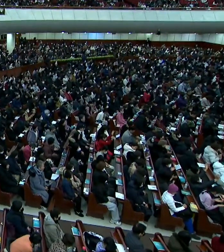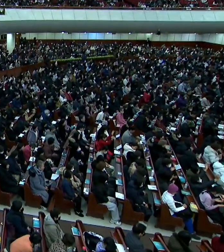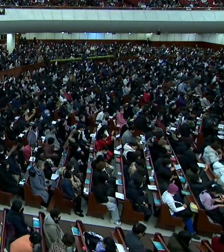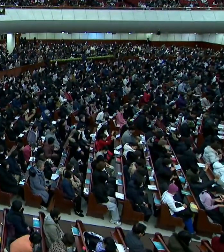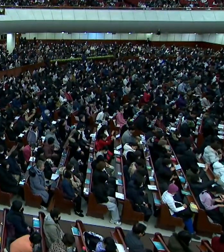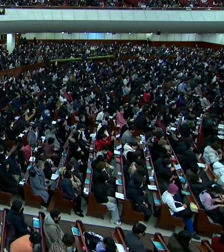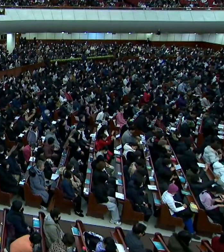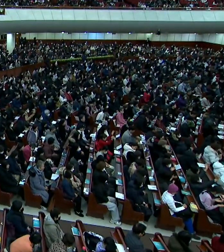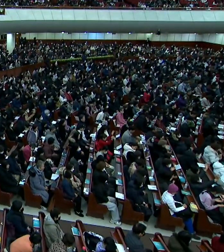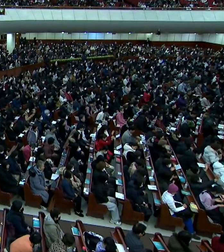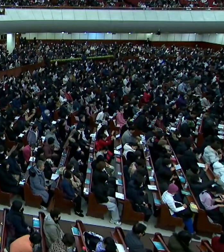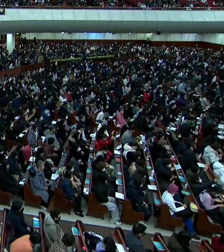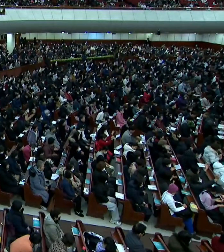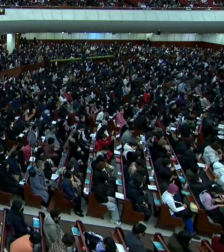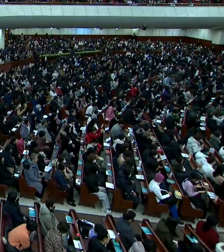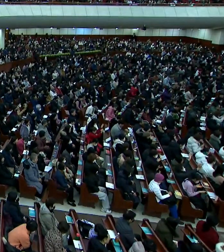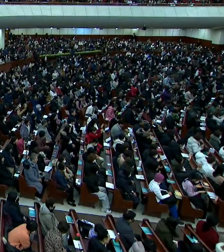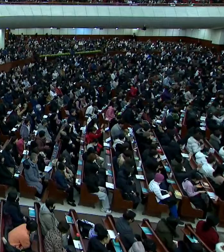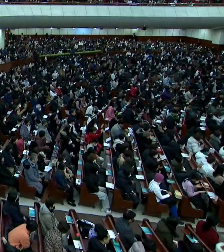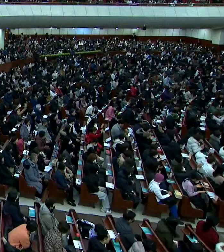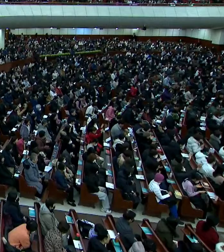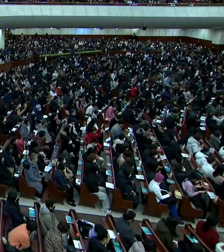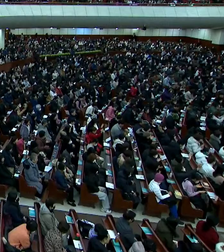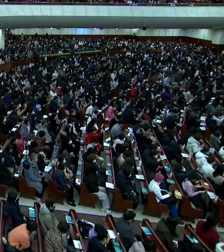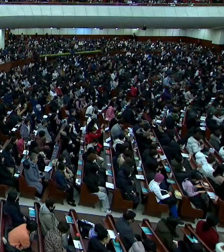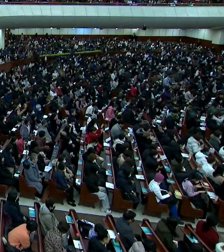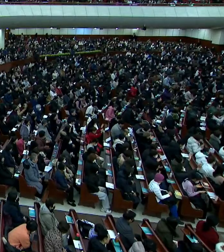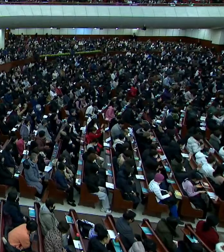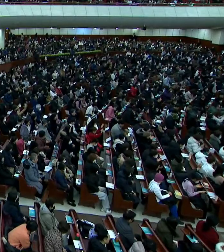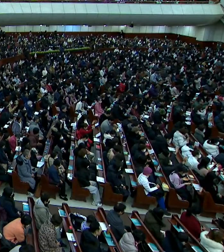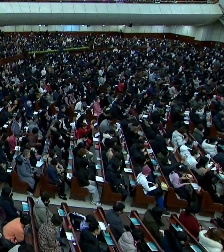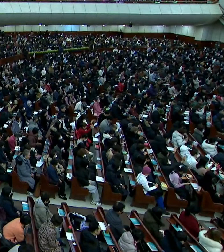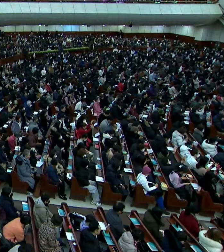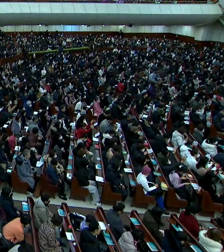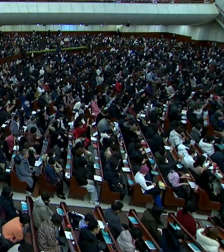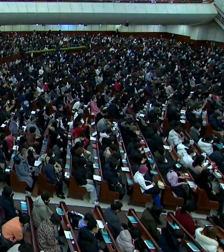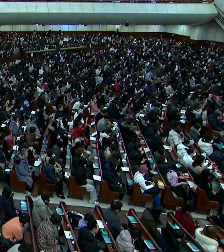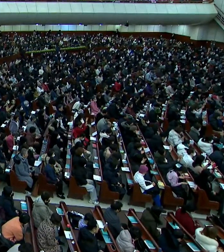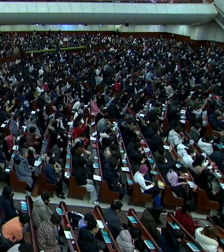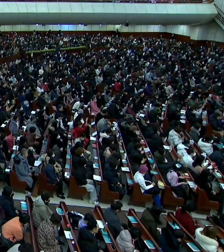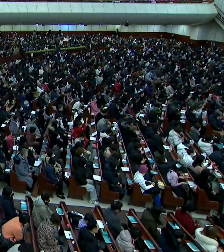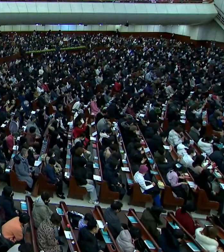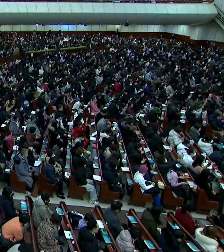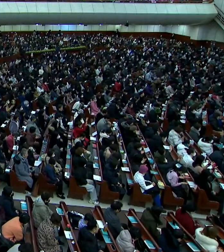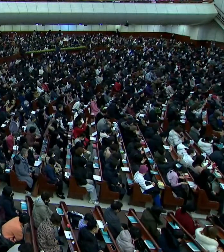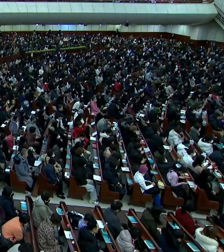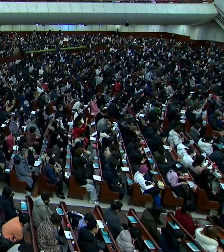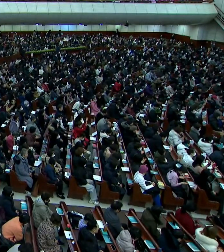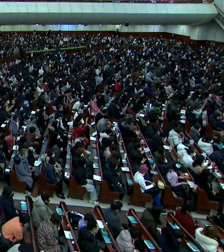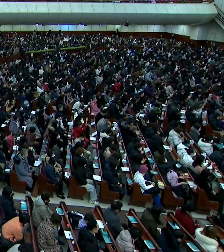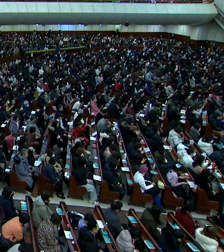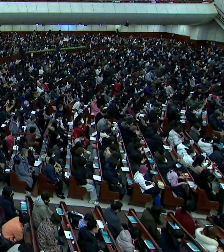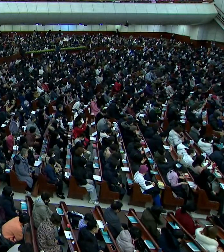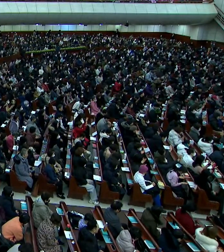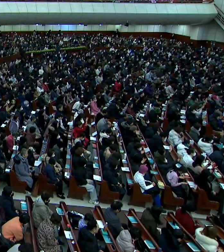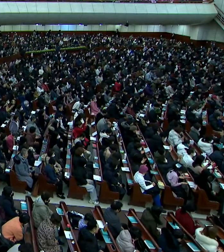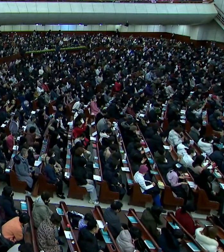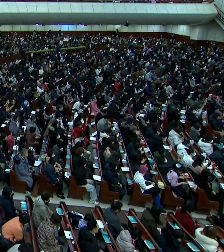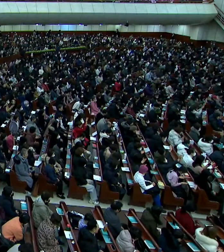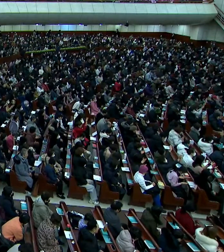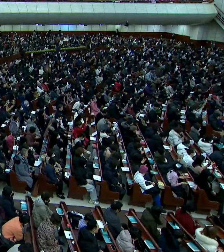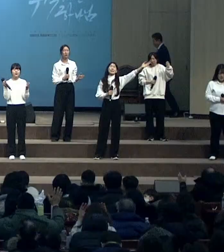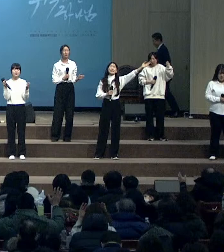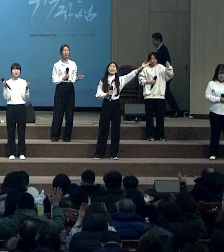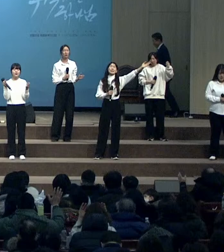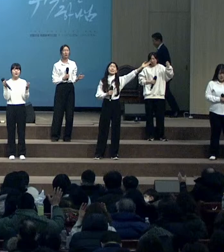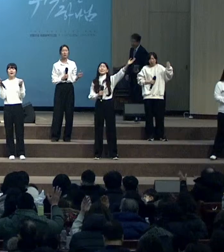우리에게 허락하여 주시옵소서. 하나님 이 새벽에 하나님께 마음을 모아 하나님께 경배하며 찬양하는